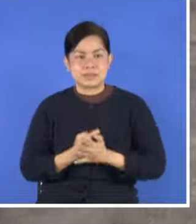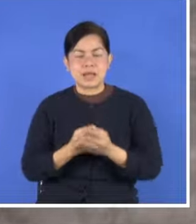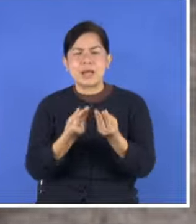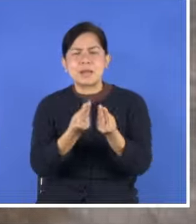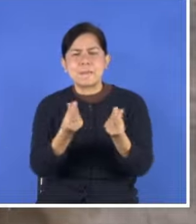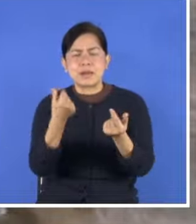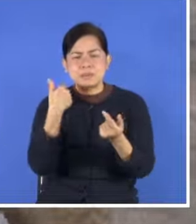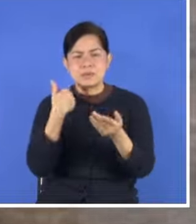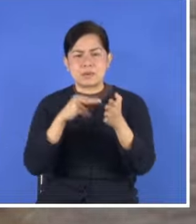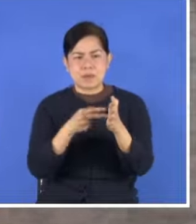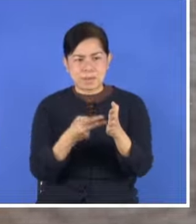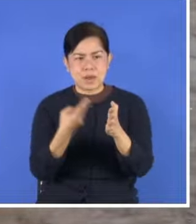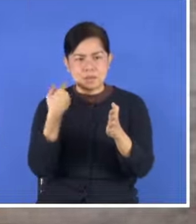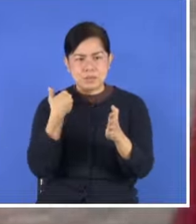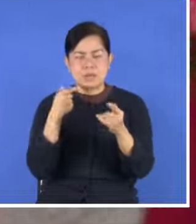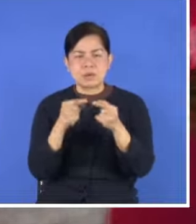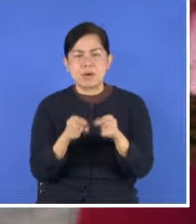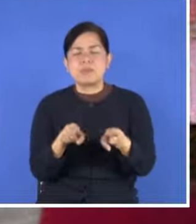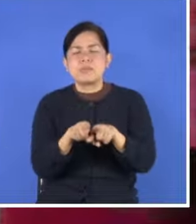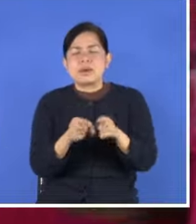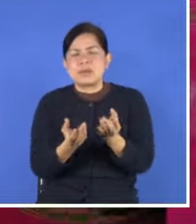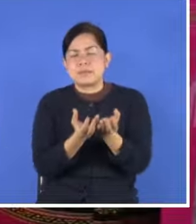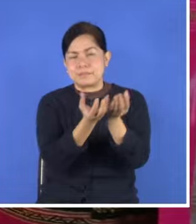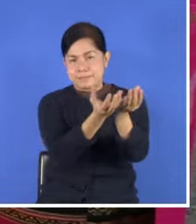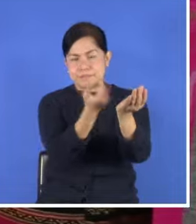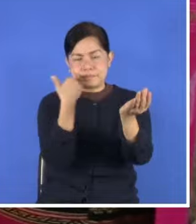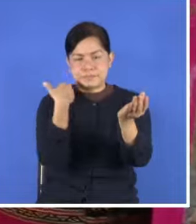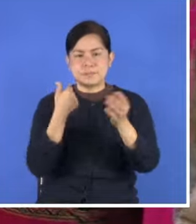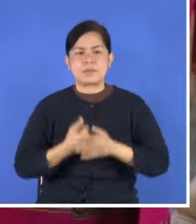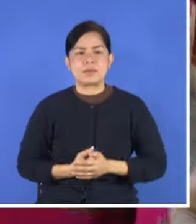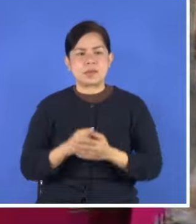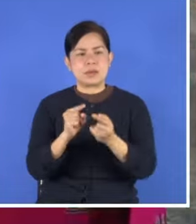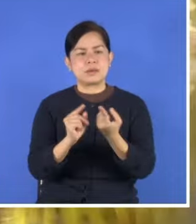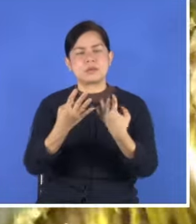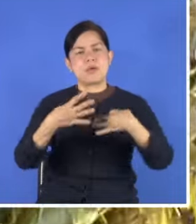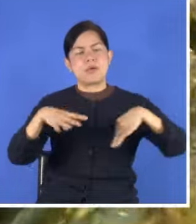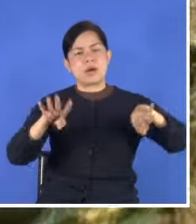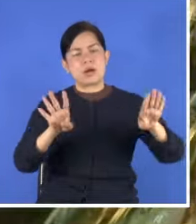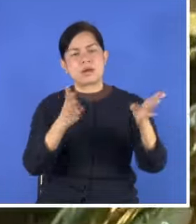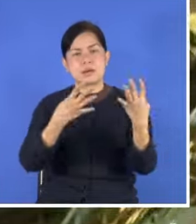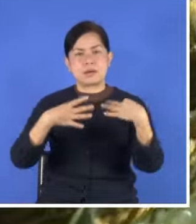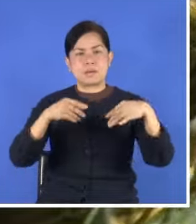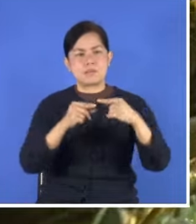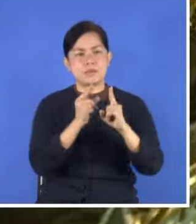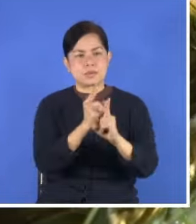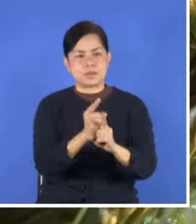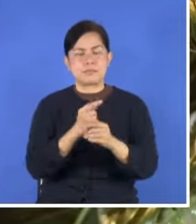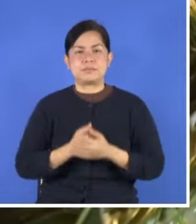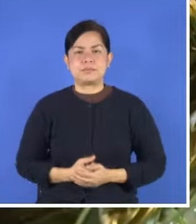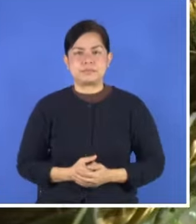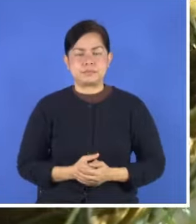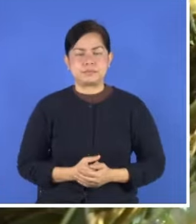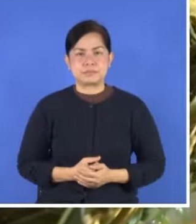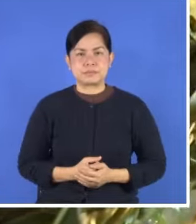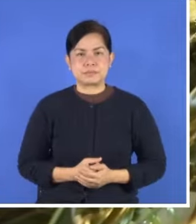ถิ่นลาวเวียงนะรำบวงสรวงบูชาสักการะสิ่งศักดิ์สิทธิ์ฟ้อนรำกันอย่างสวยงามค่ะนี่เป็นไงคะ